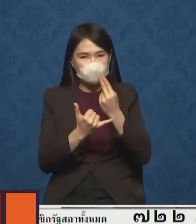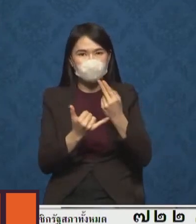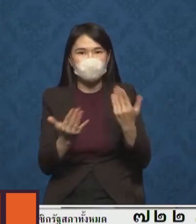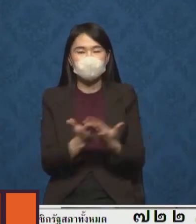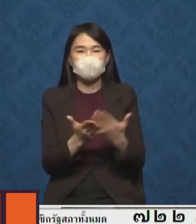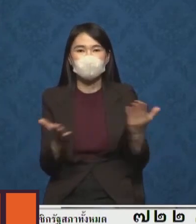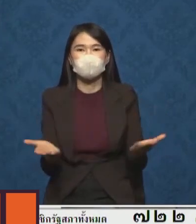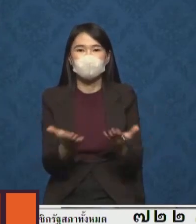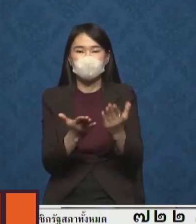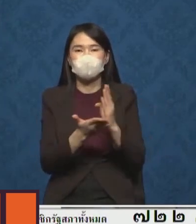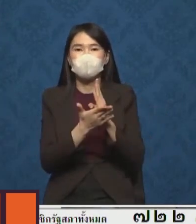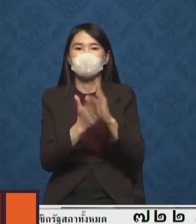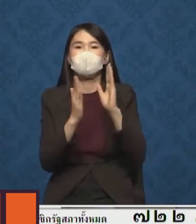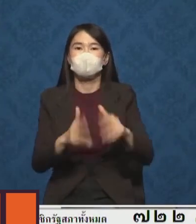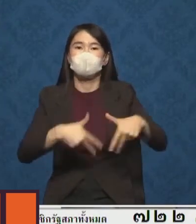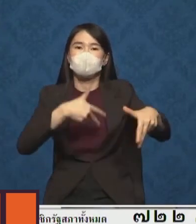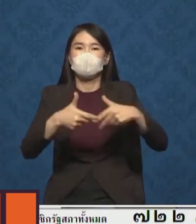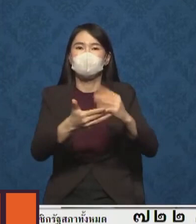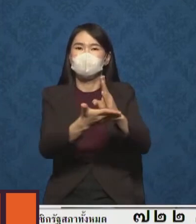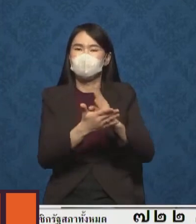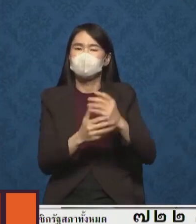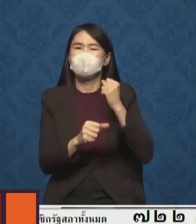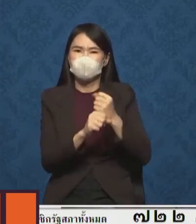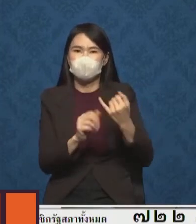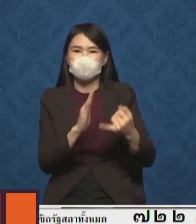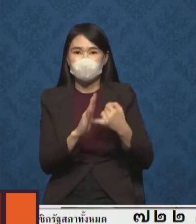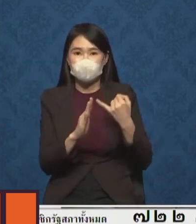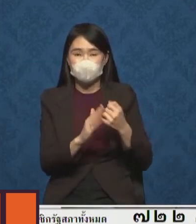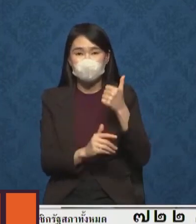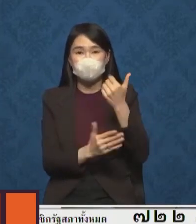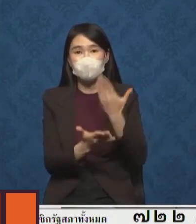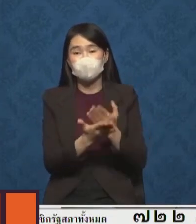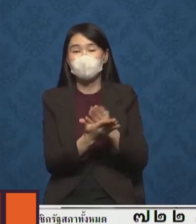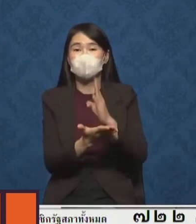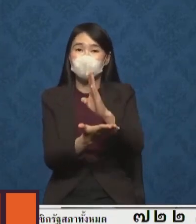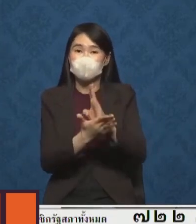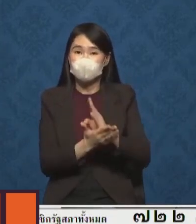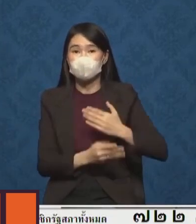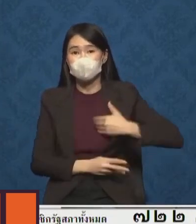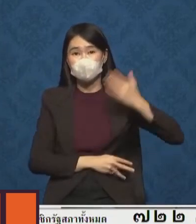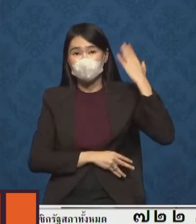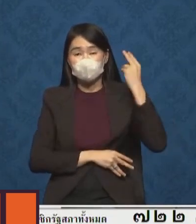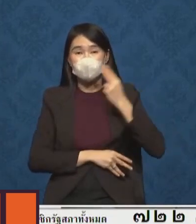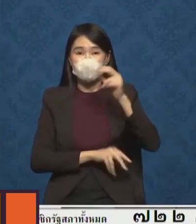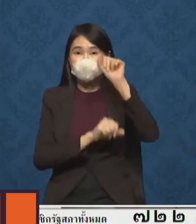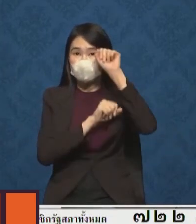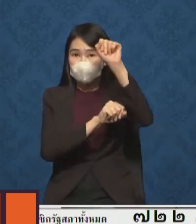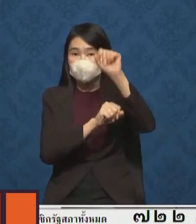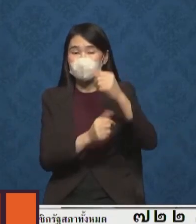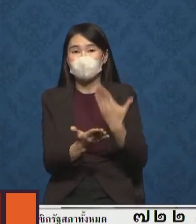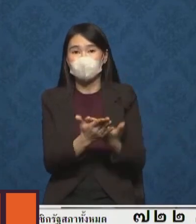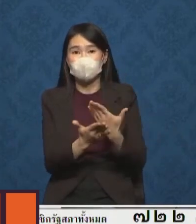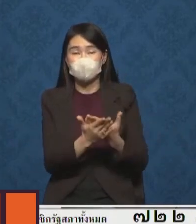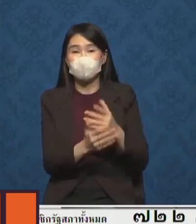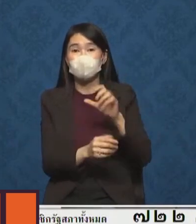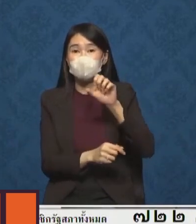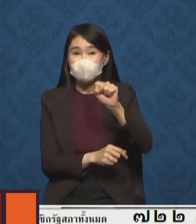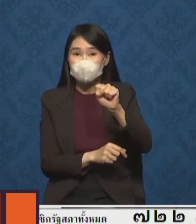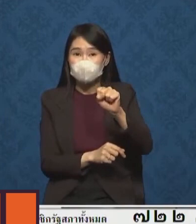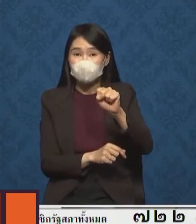อุดหนุนจพี่น้ประชาชนมาโยตลอดต้ทำใหง่ายครับเงิบริจากจากจำนวทเคยถูกประกาศในกักแสน ก